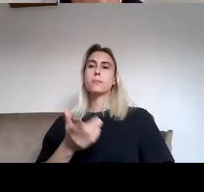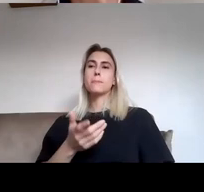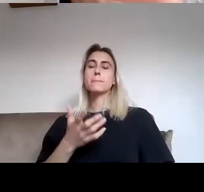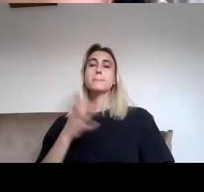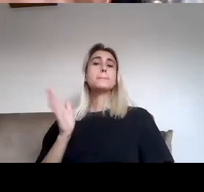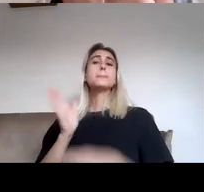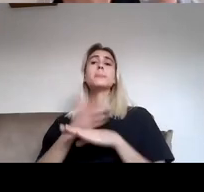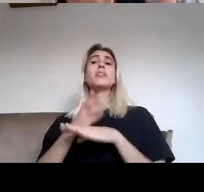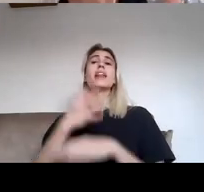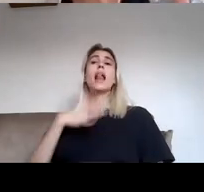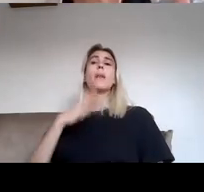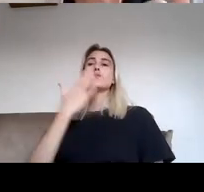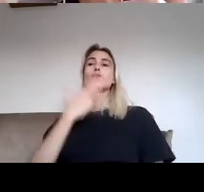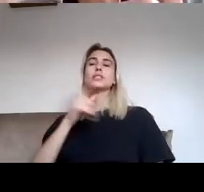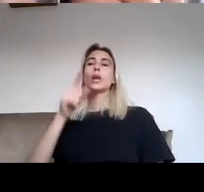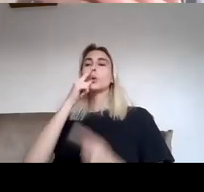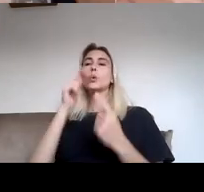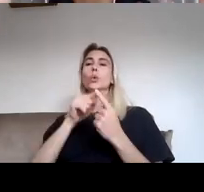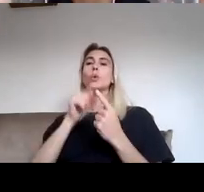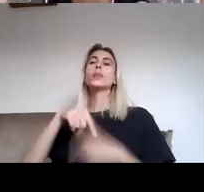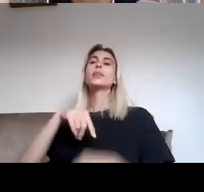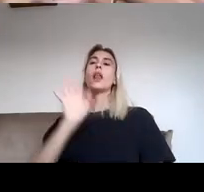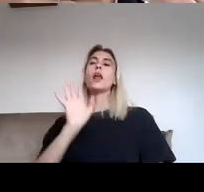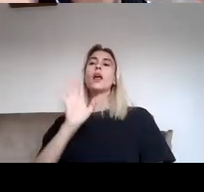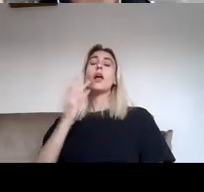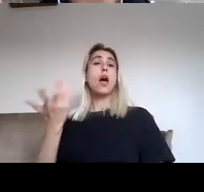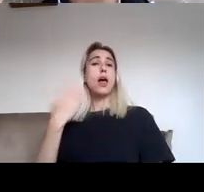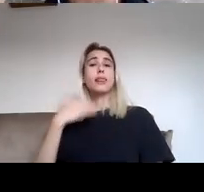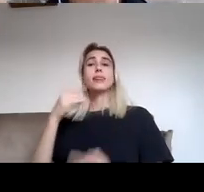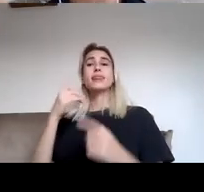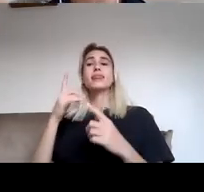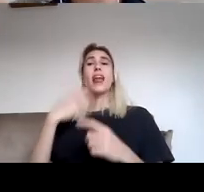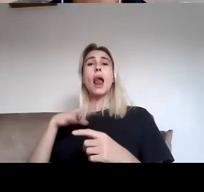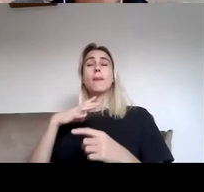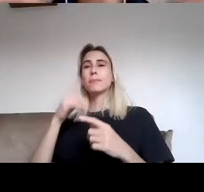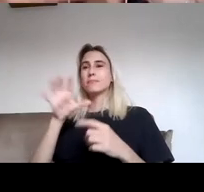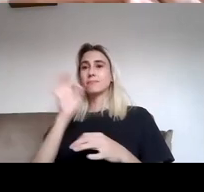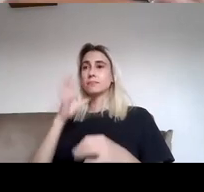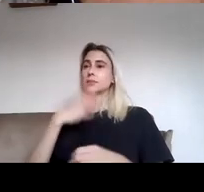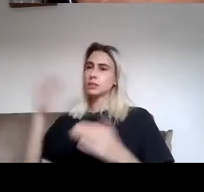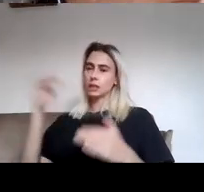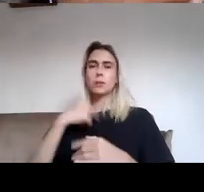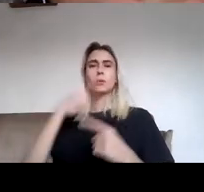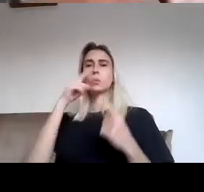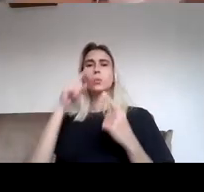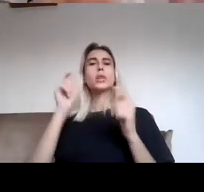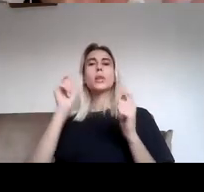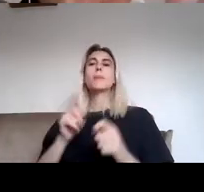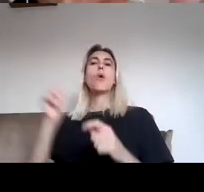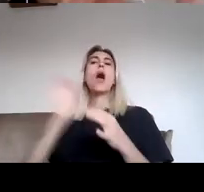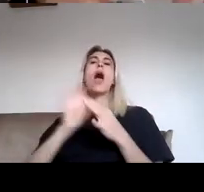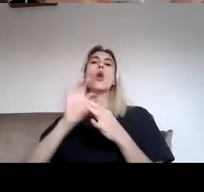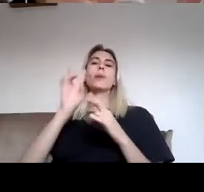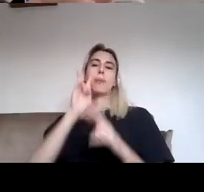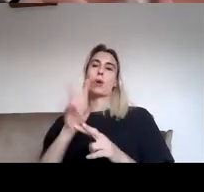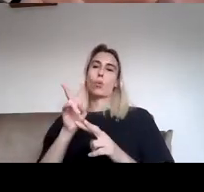yok? Çünkü sen uygun değilsin. O diyor ki hayır talep gelsin ben uygun olurum diyor yani. Çünkü orada ekonomik bakıyor. O iş